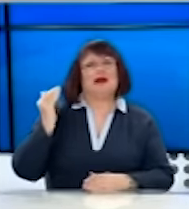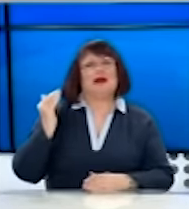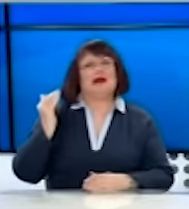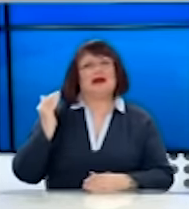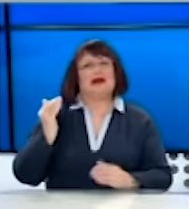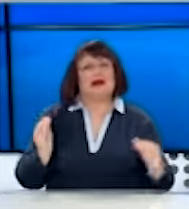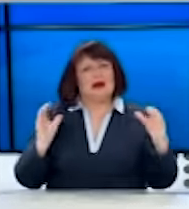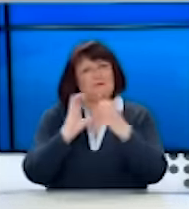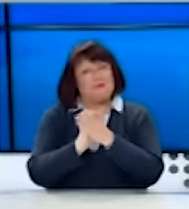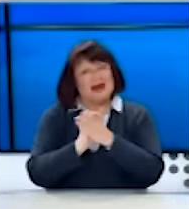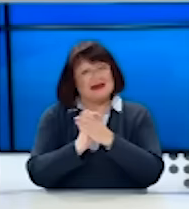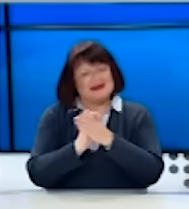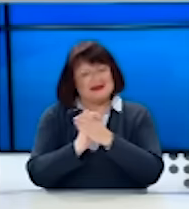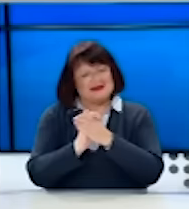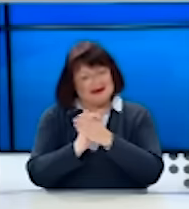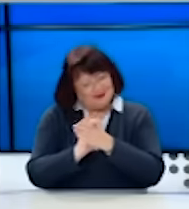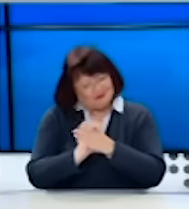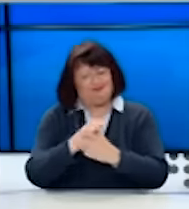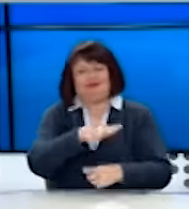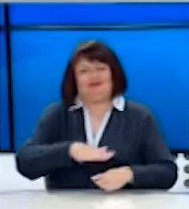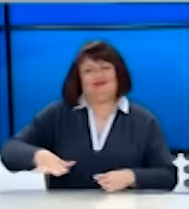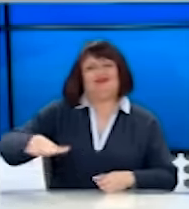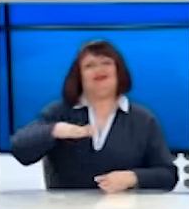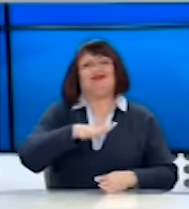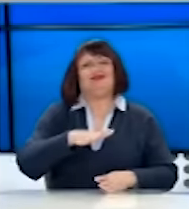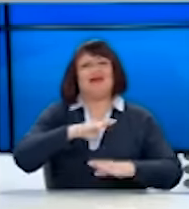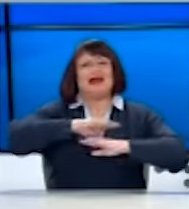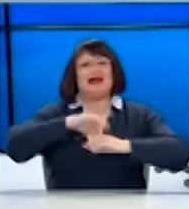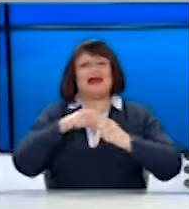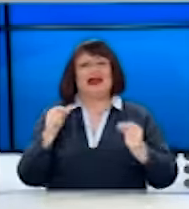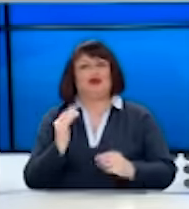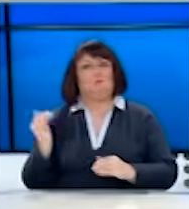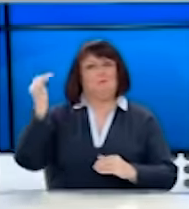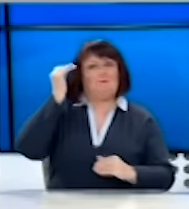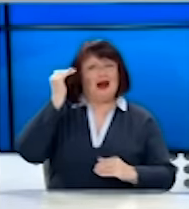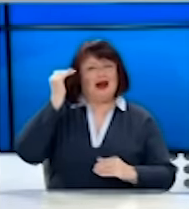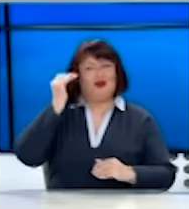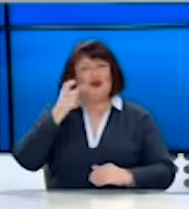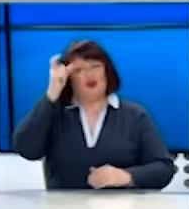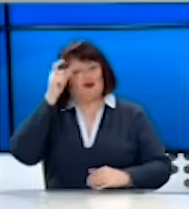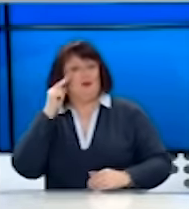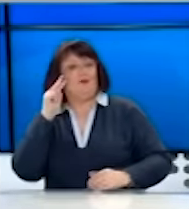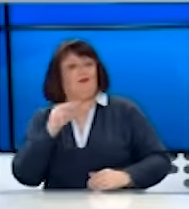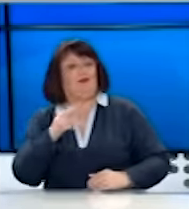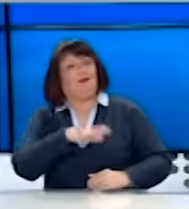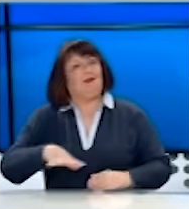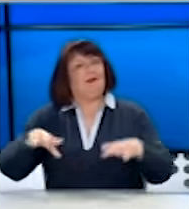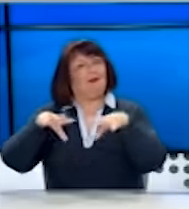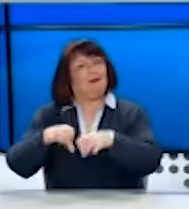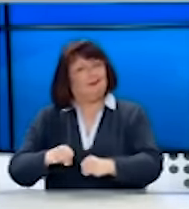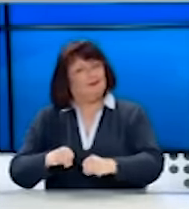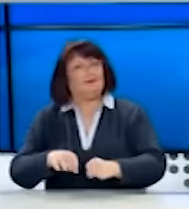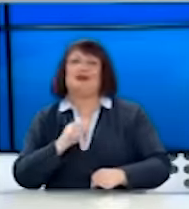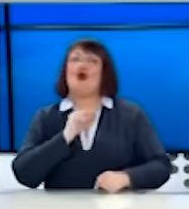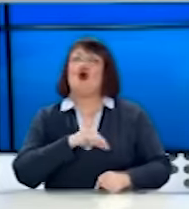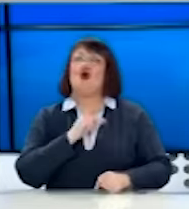λύσεις συνεκμετάλλευσης, υπονατοϊκή φυσικά εποπτεία. Λύσεις που είναι βέβαια πάρα πολύ